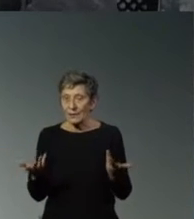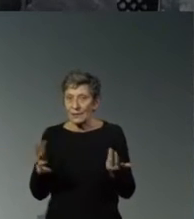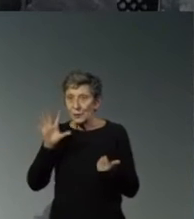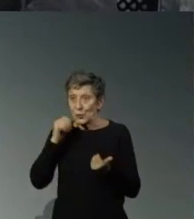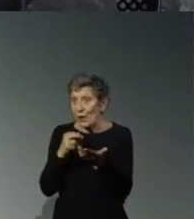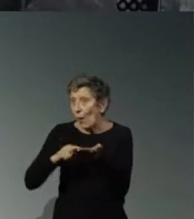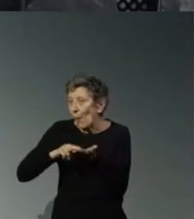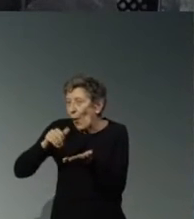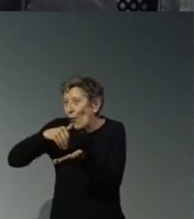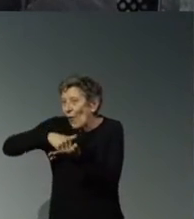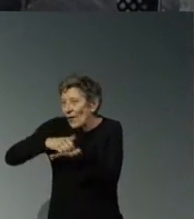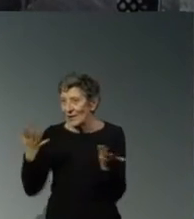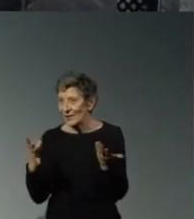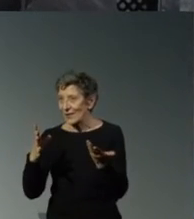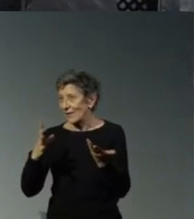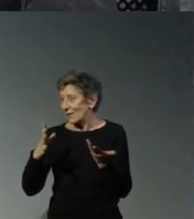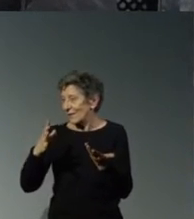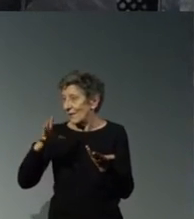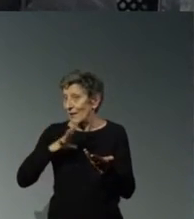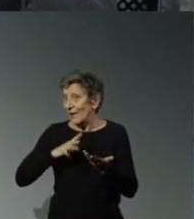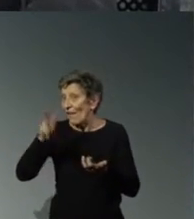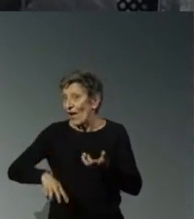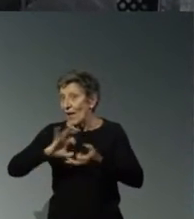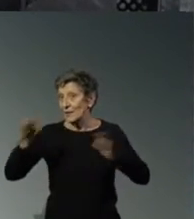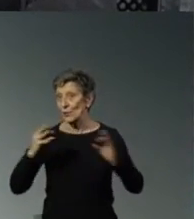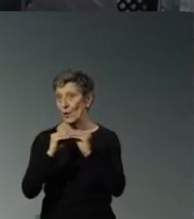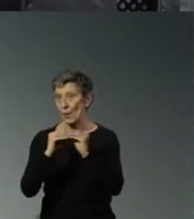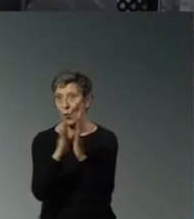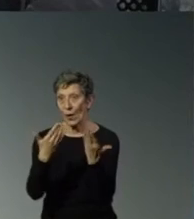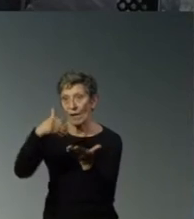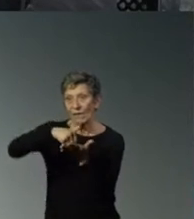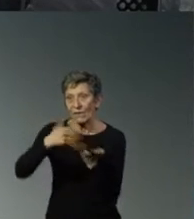que justement, il va y avoir une vraie histoire d'amour, au moins dans ce livre,